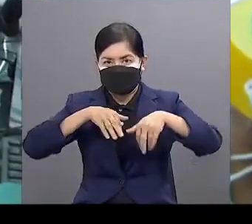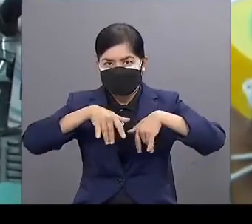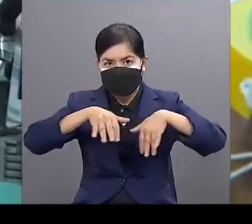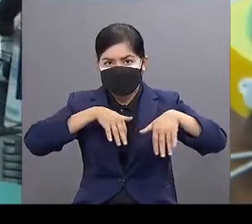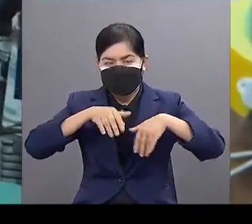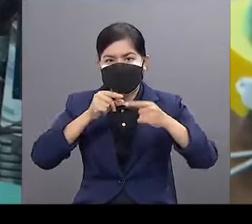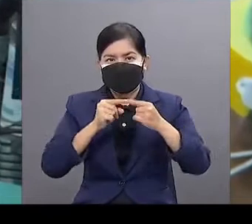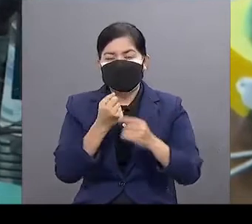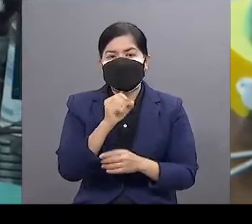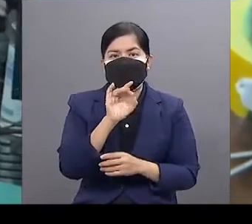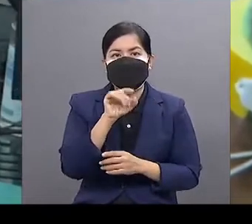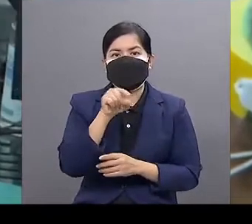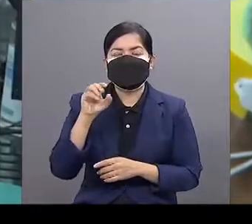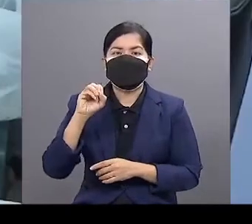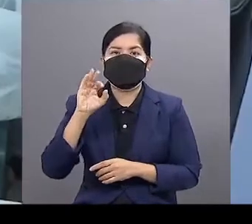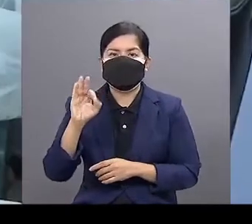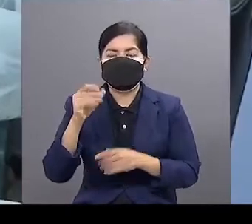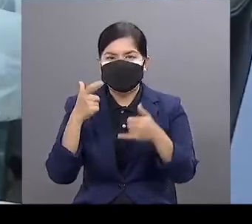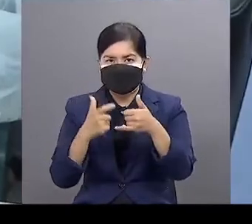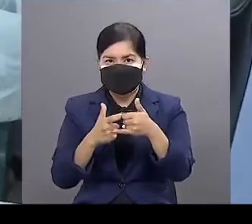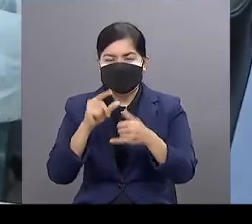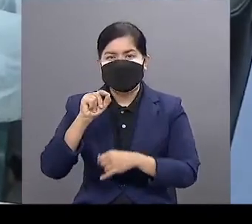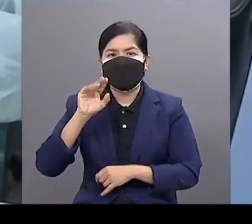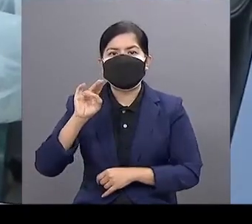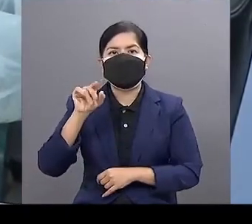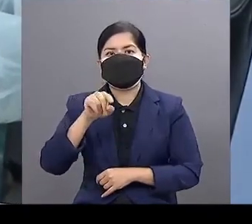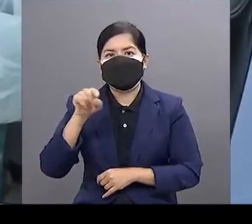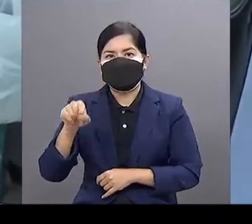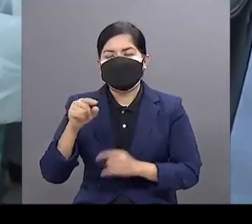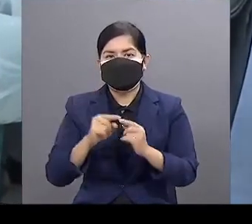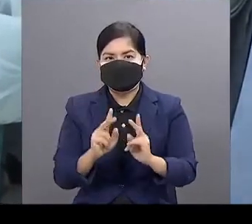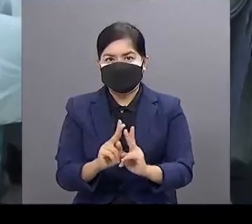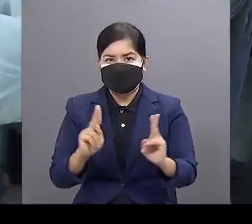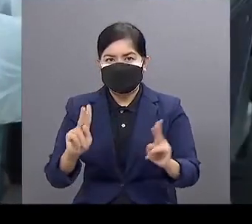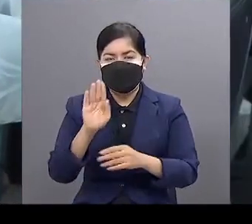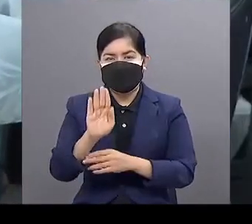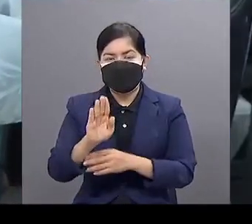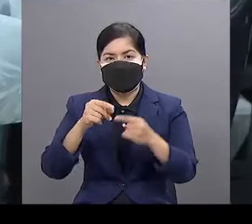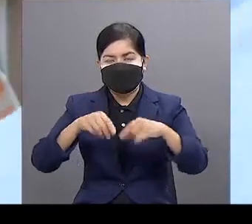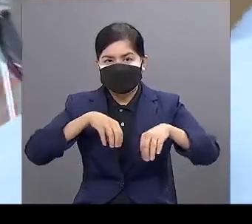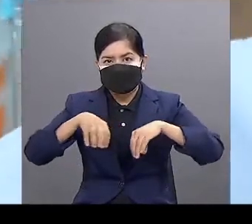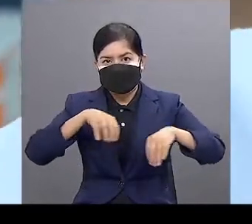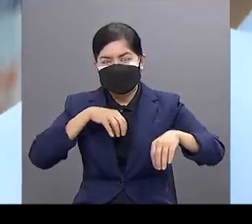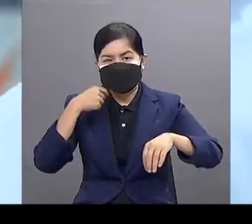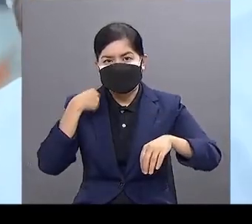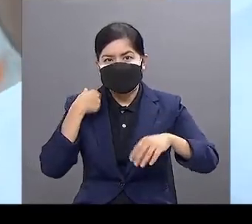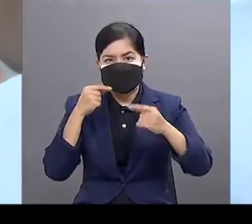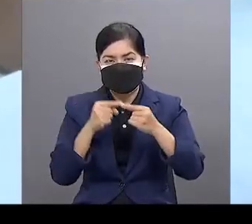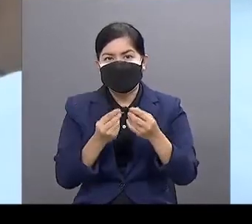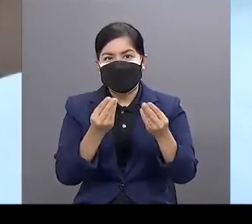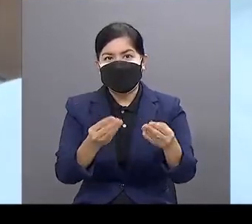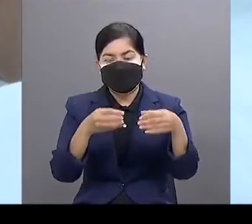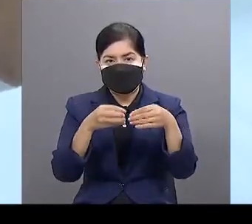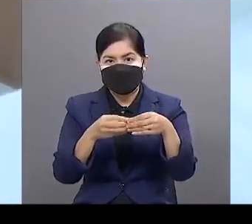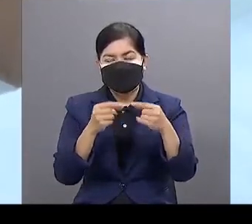ปี 4ไปแล้วร้อยละ 27ครับดังนั้นคณะกรรมการบริหารจัดการวัคซีนจึงได้จัดแคมเปญพิเศษมีส่วนให้กลุ่มเสี่ยงสูงเค้ารับการ